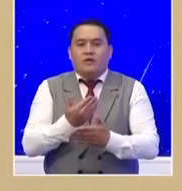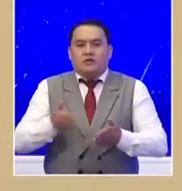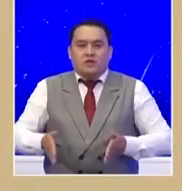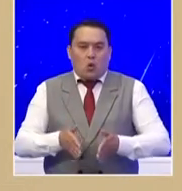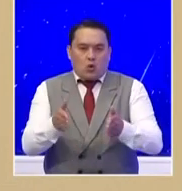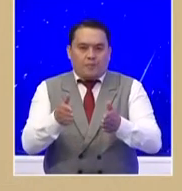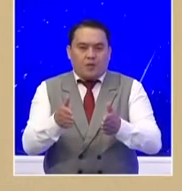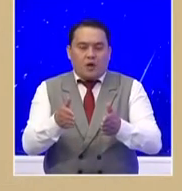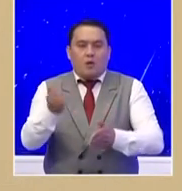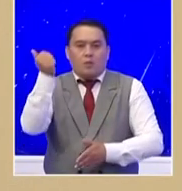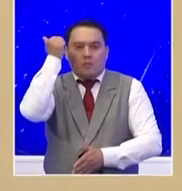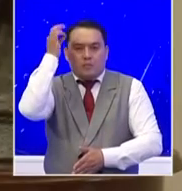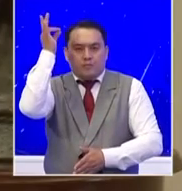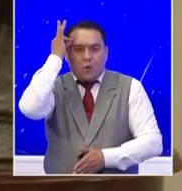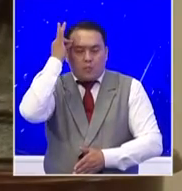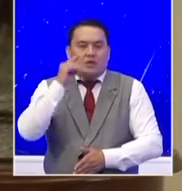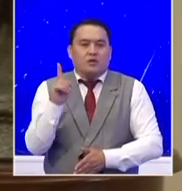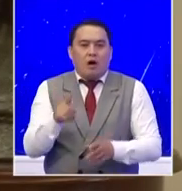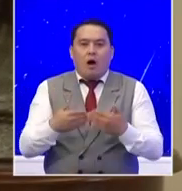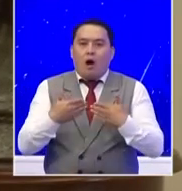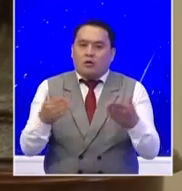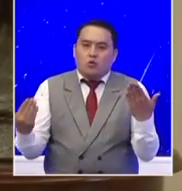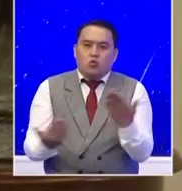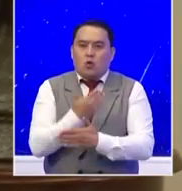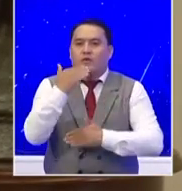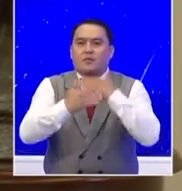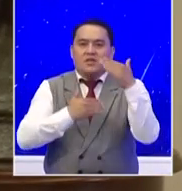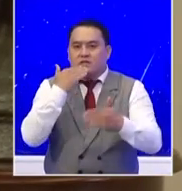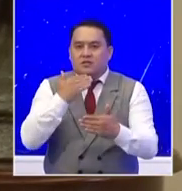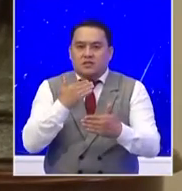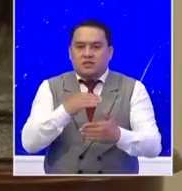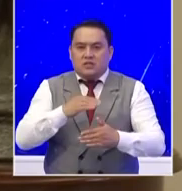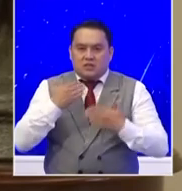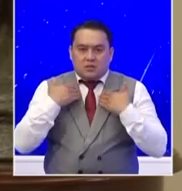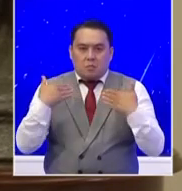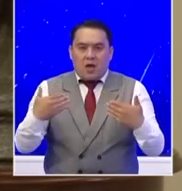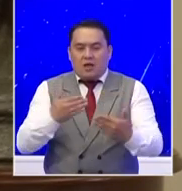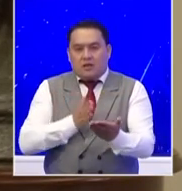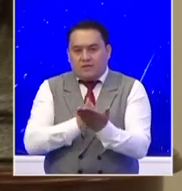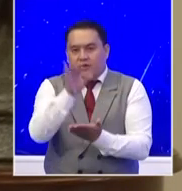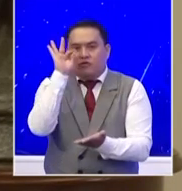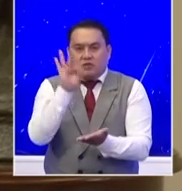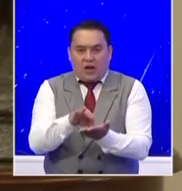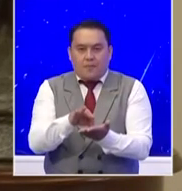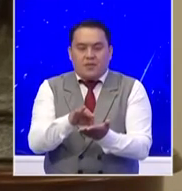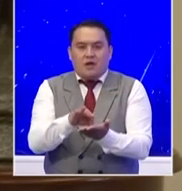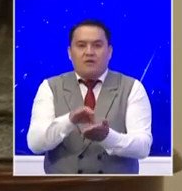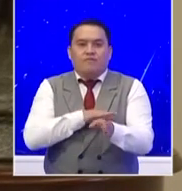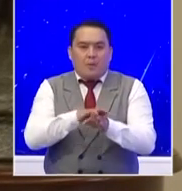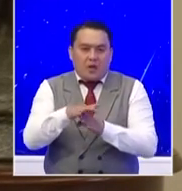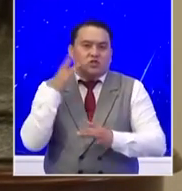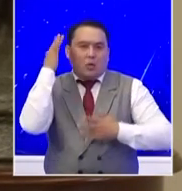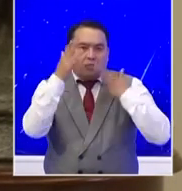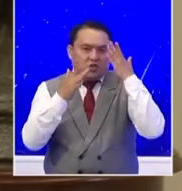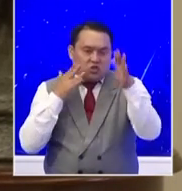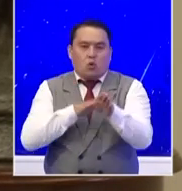дороги. Помните, перед вами открываются новые перспективы. Смело идите вперед к своей цели, воплощению заветной